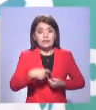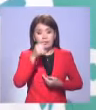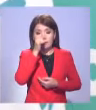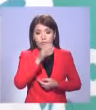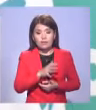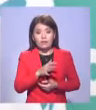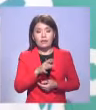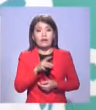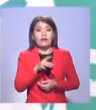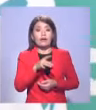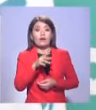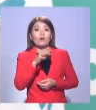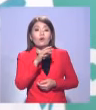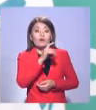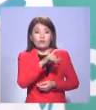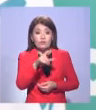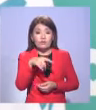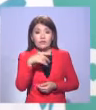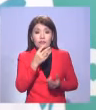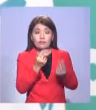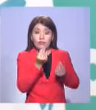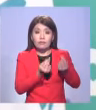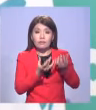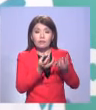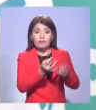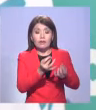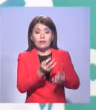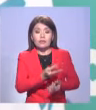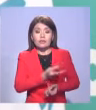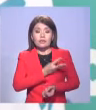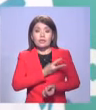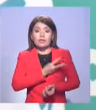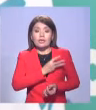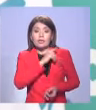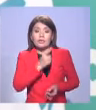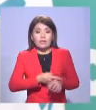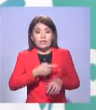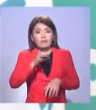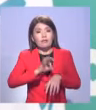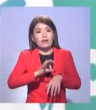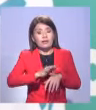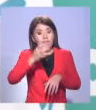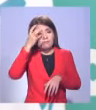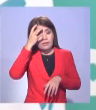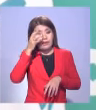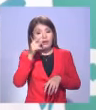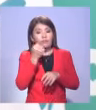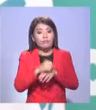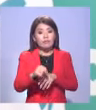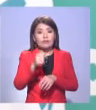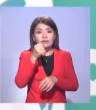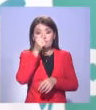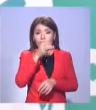Сами лудоманы говорят. Лудамандардың өздері айтады, қатты құмарлық болған кезде бұл ауру, бұл мида болады және оны жеңе алмайды.